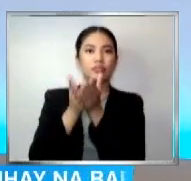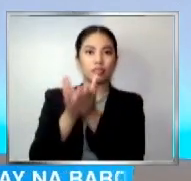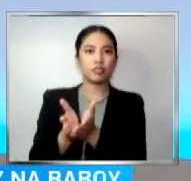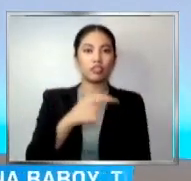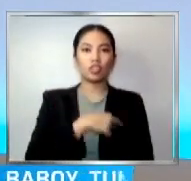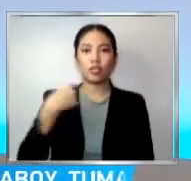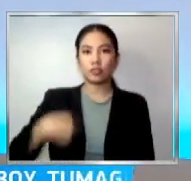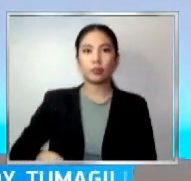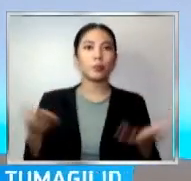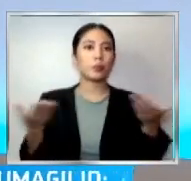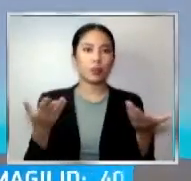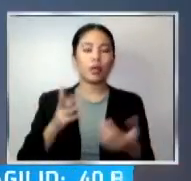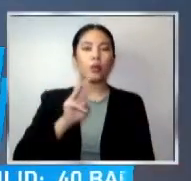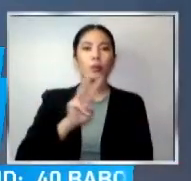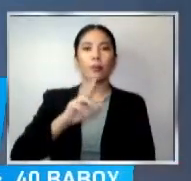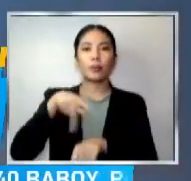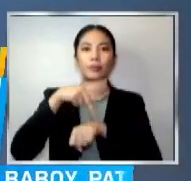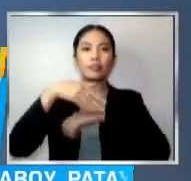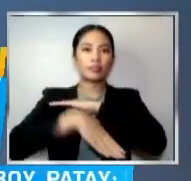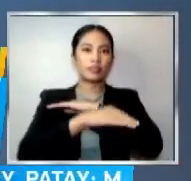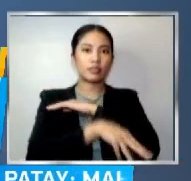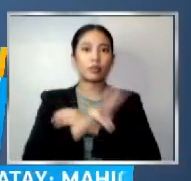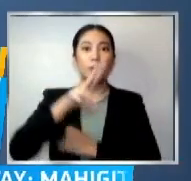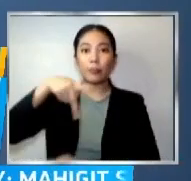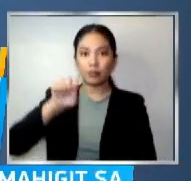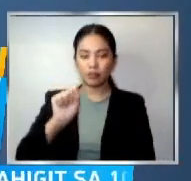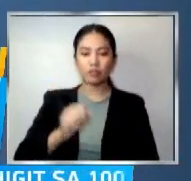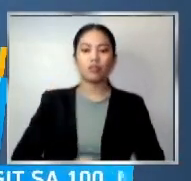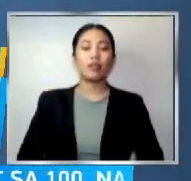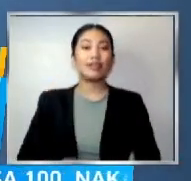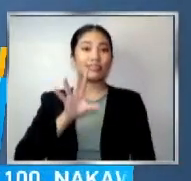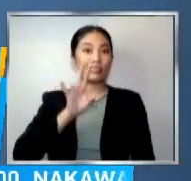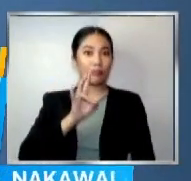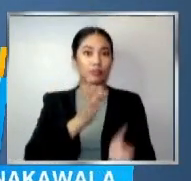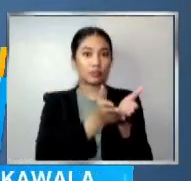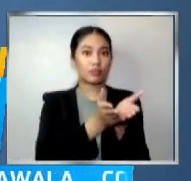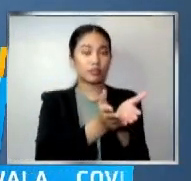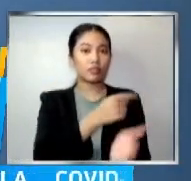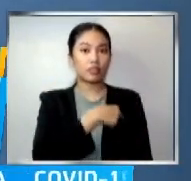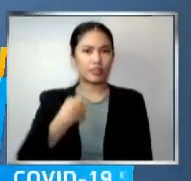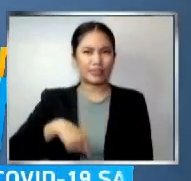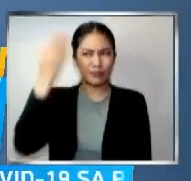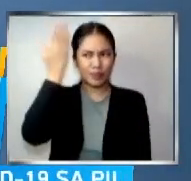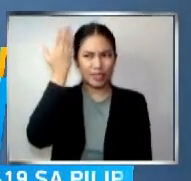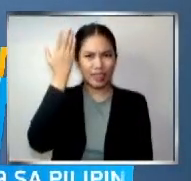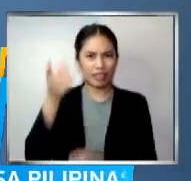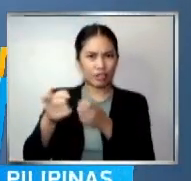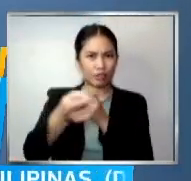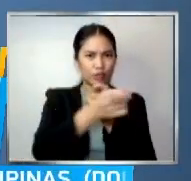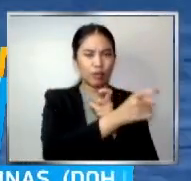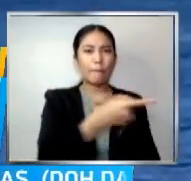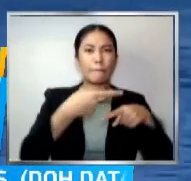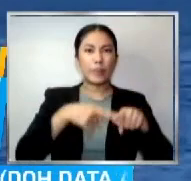Chino? Rafi, pitong Chinese Maritime Militia vessels sa mga barkong nagpatanggap ng mga banging isda ang sinita ng